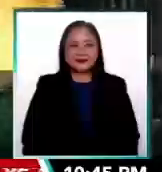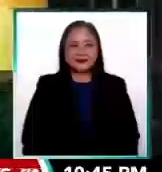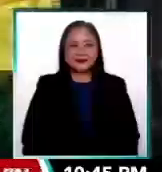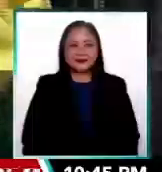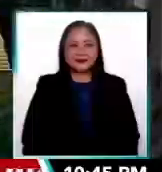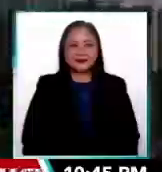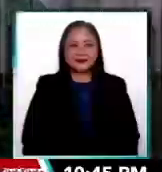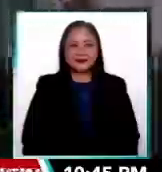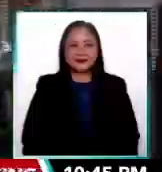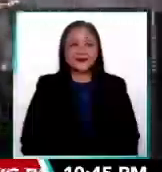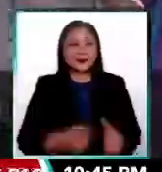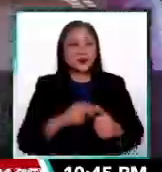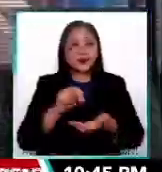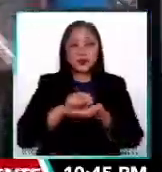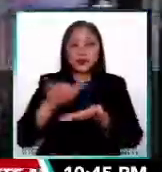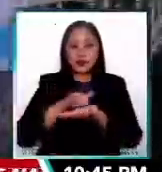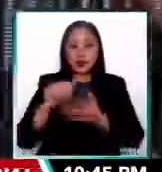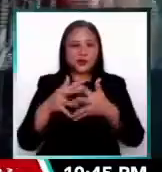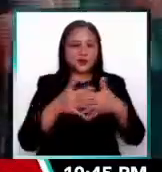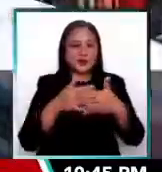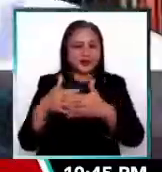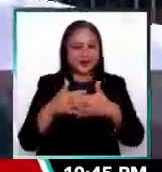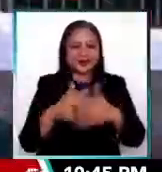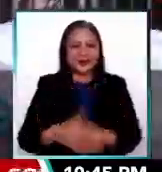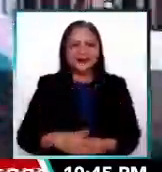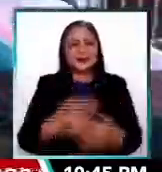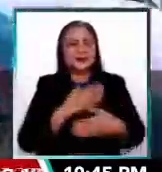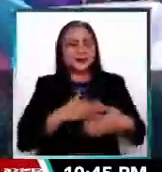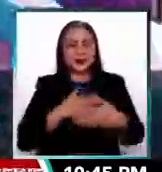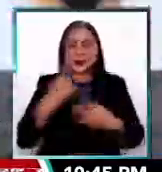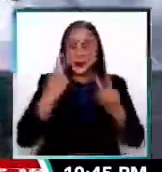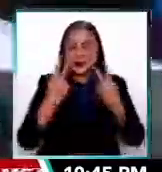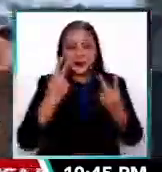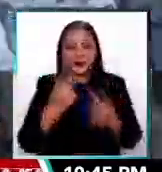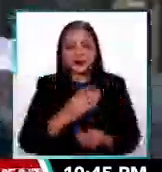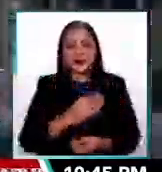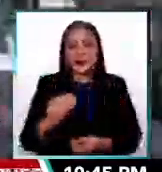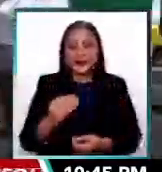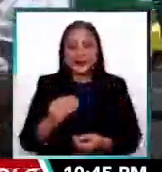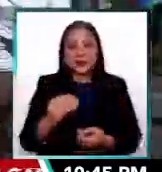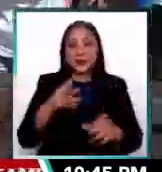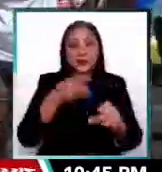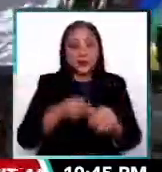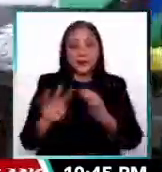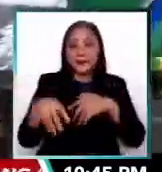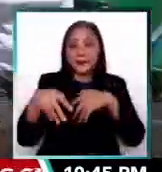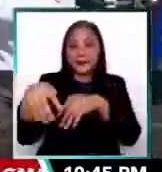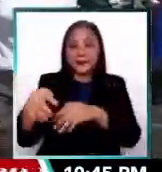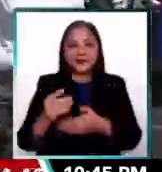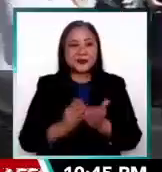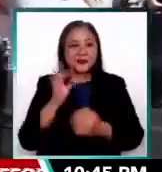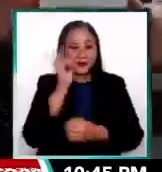Unahin natin sa New York City sa Amerika, kung saan enjoy sa panonood at pakikilahok sa parada ang ilan nating kababayang Pilipino